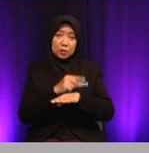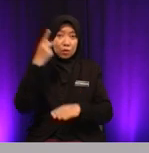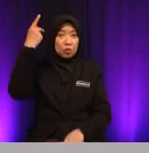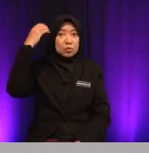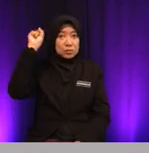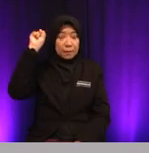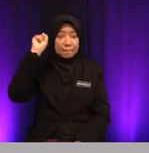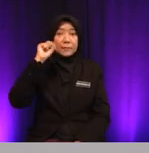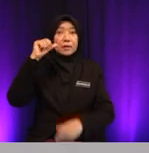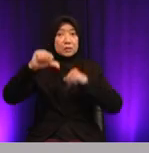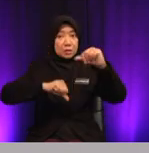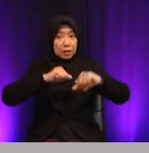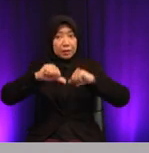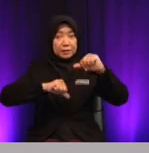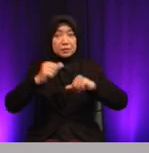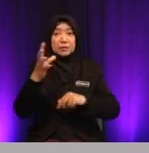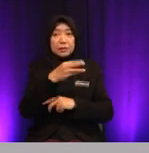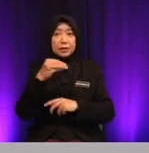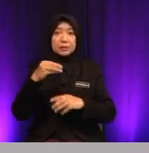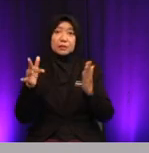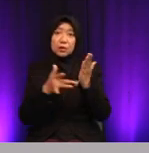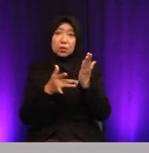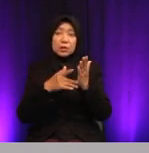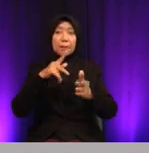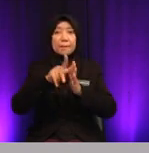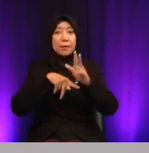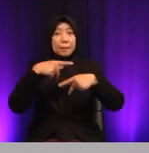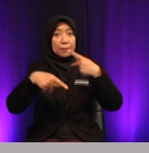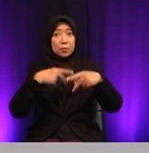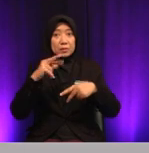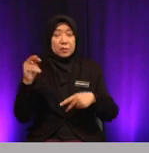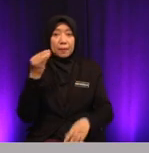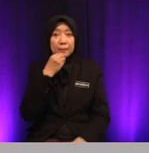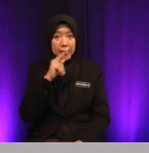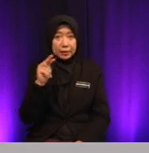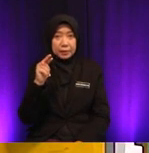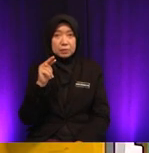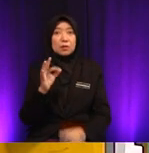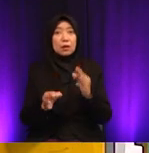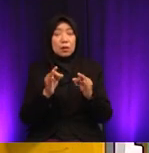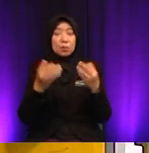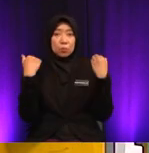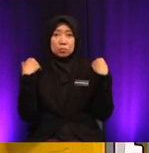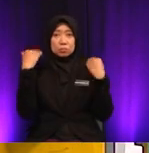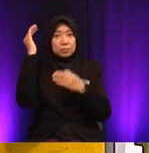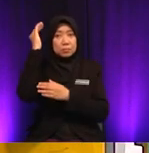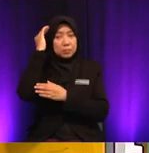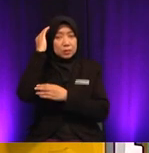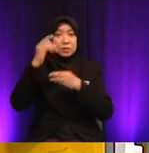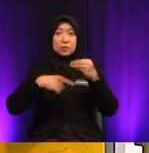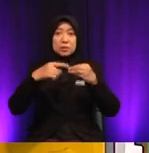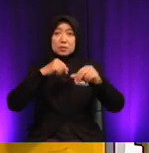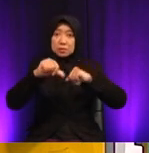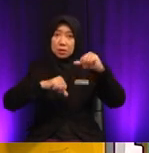teknologi dalam memproses makanan teknologi bagaimana kita dan proses